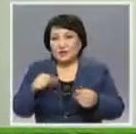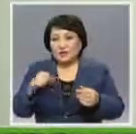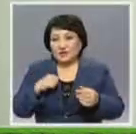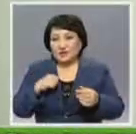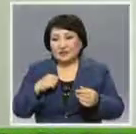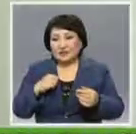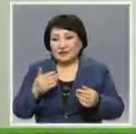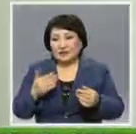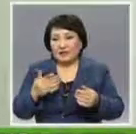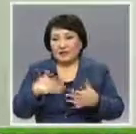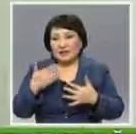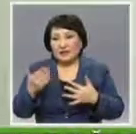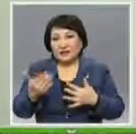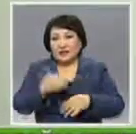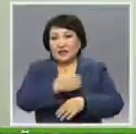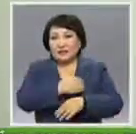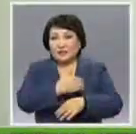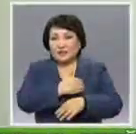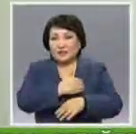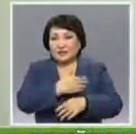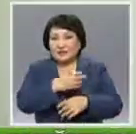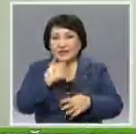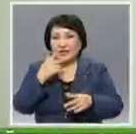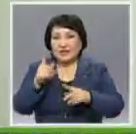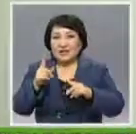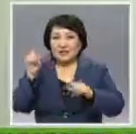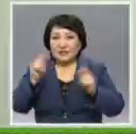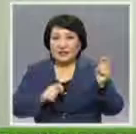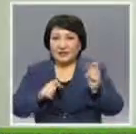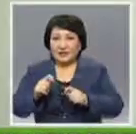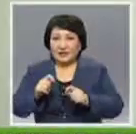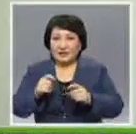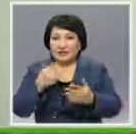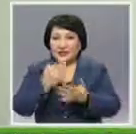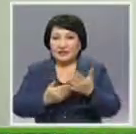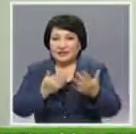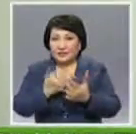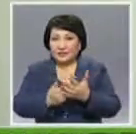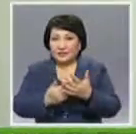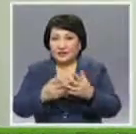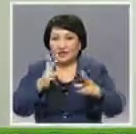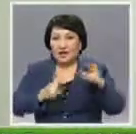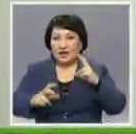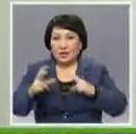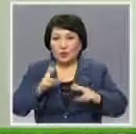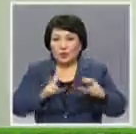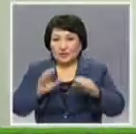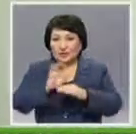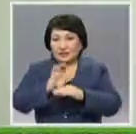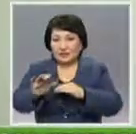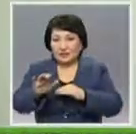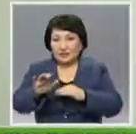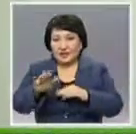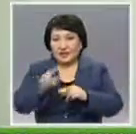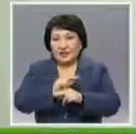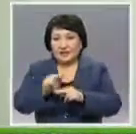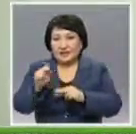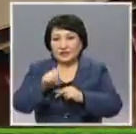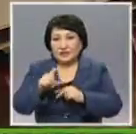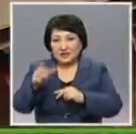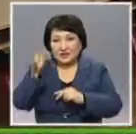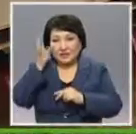өзіміз тарапымыздан семинар кеңес береміз және курстарға жіберіп тәрбиешілердің білімін көтеріп